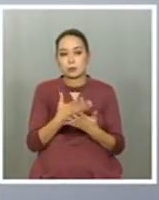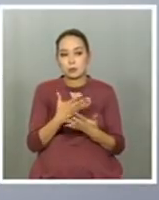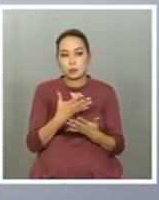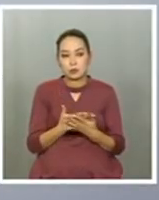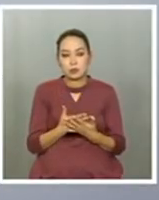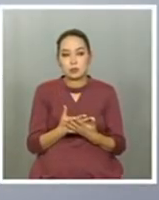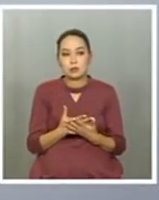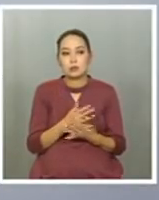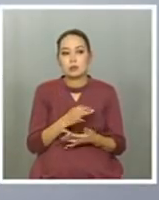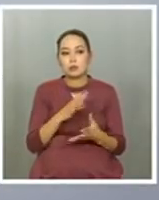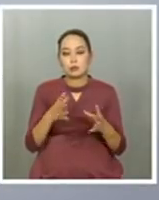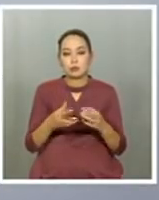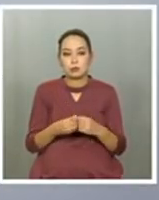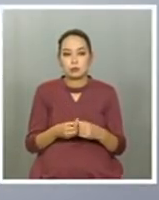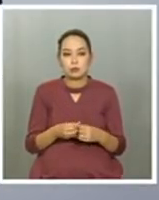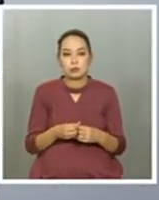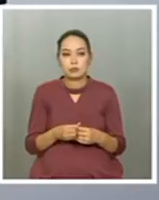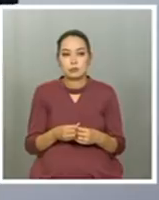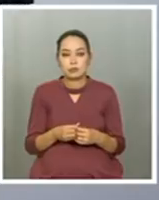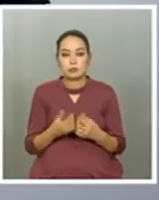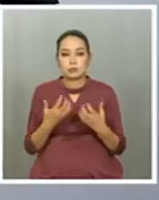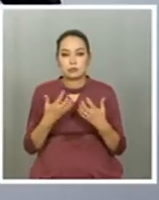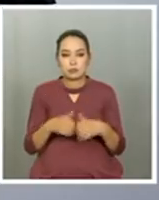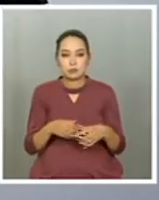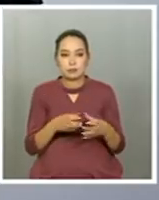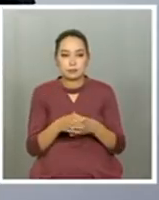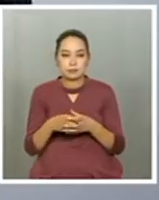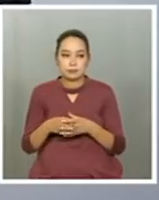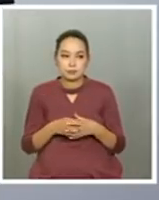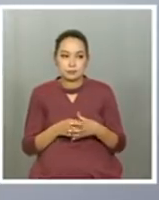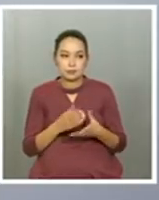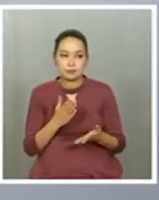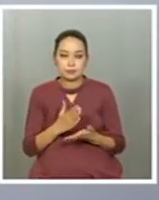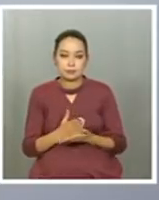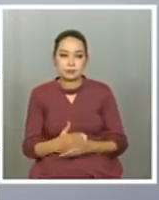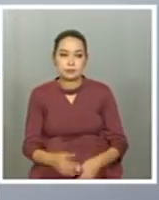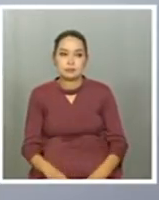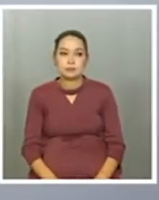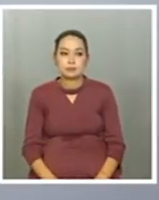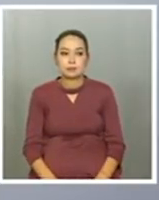және соңғысы үдерістік болып бөлінеді.